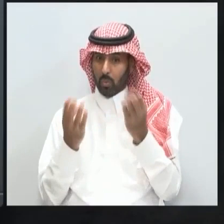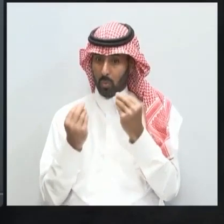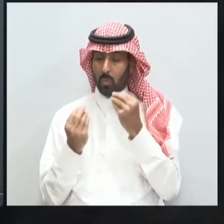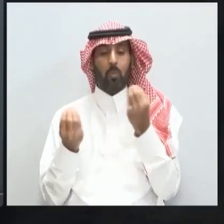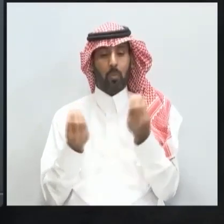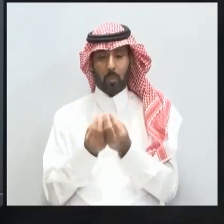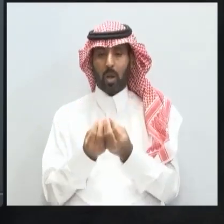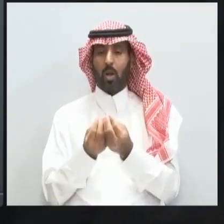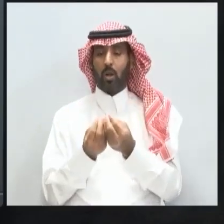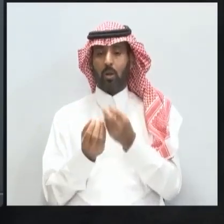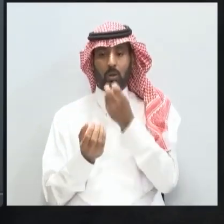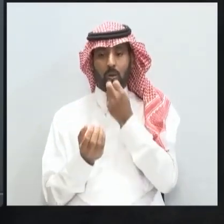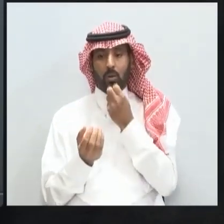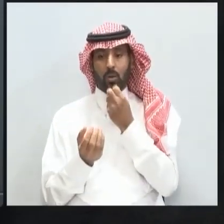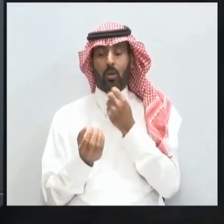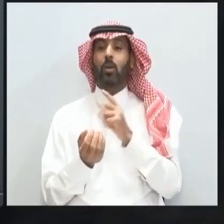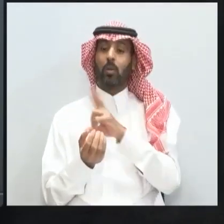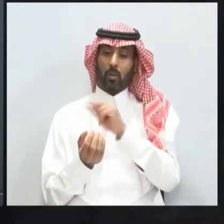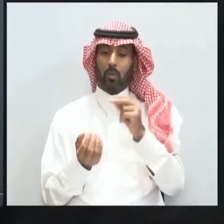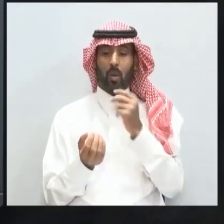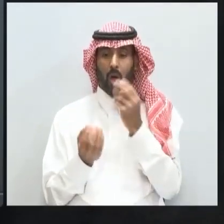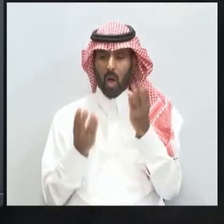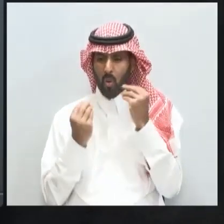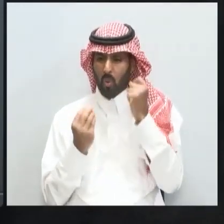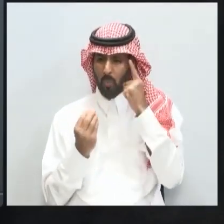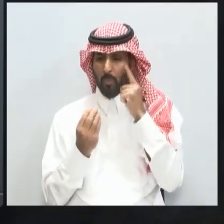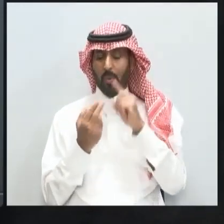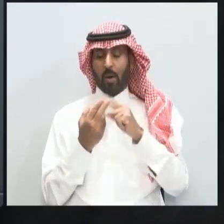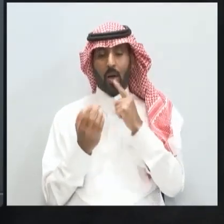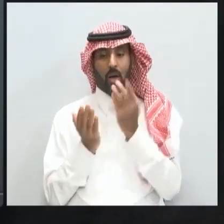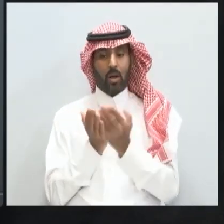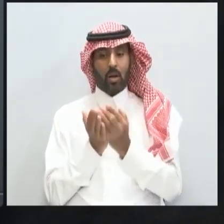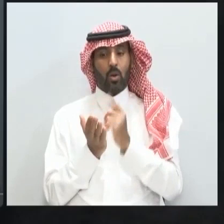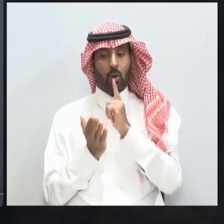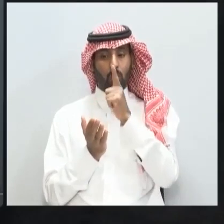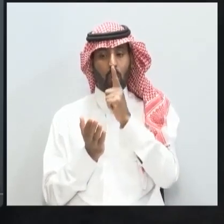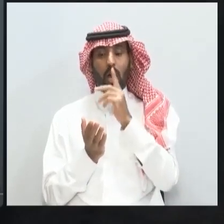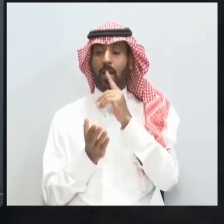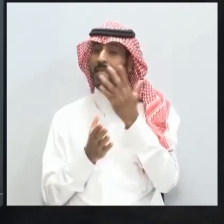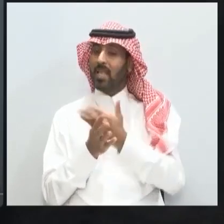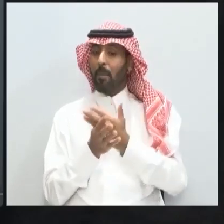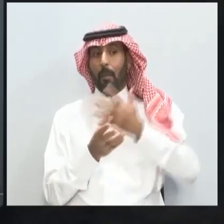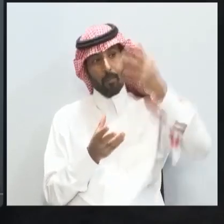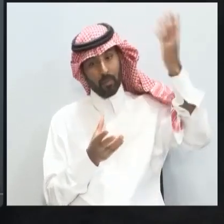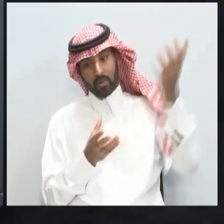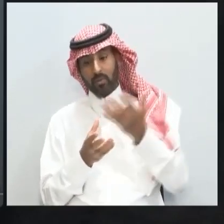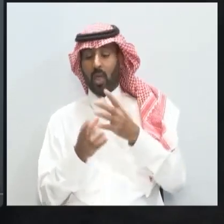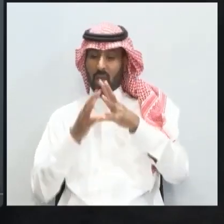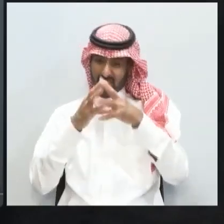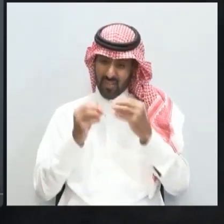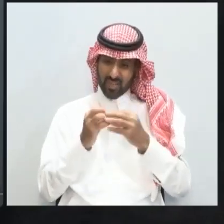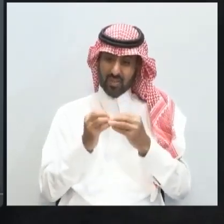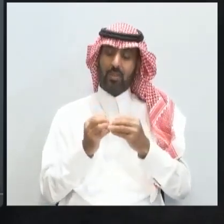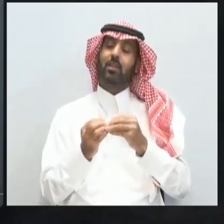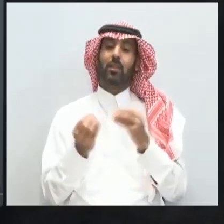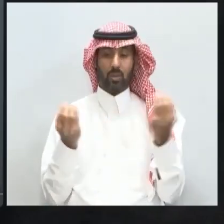متعدده علم اللغه كذلك علم اسباب النزول علم التفسير كل